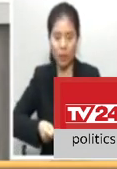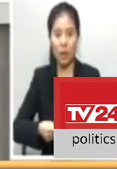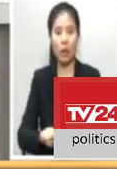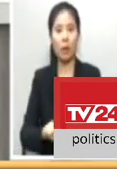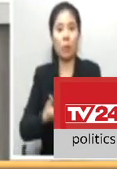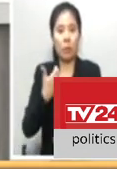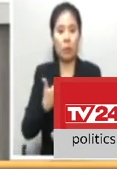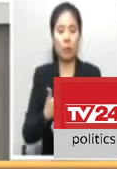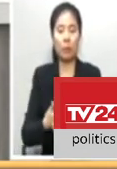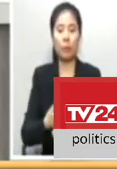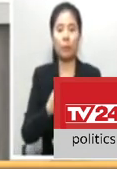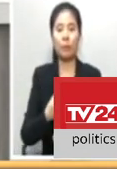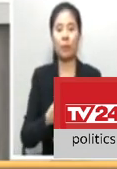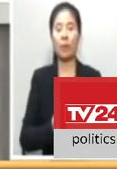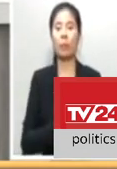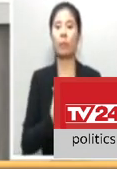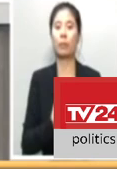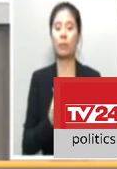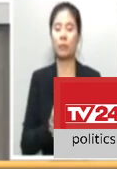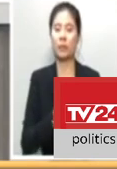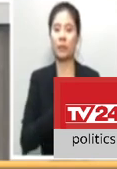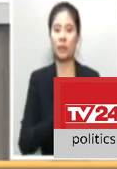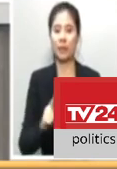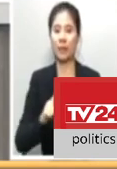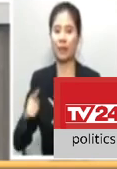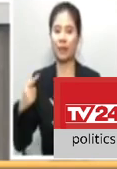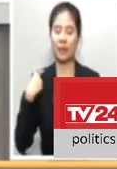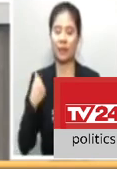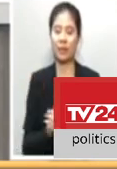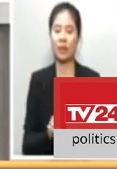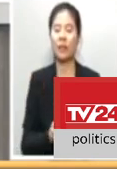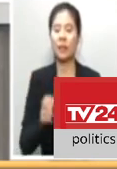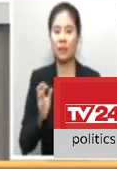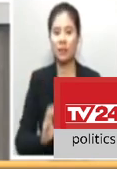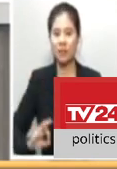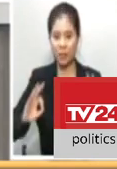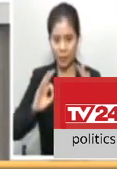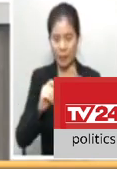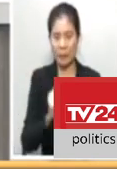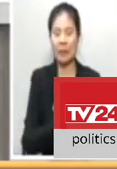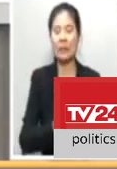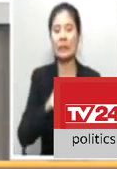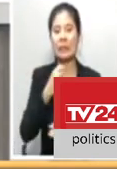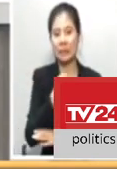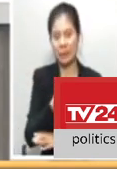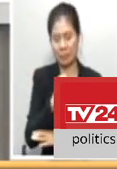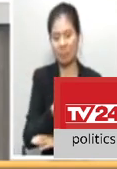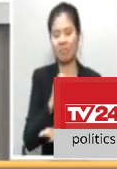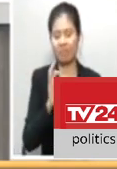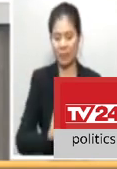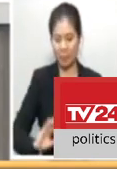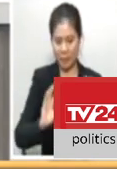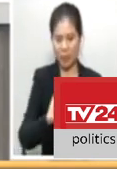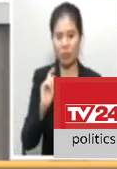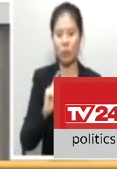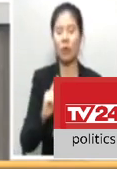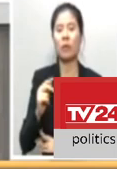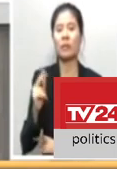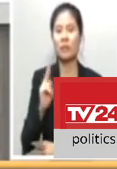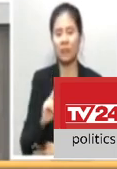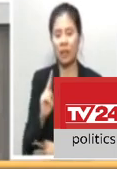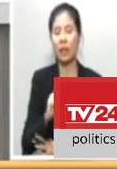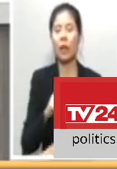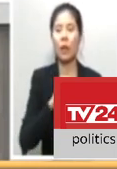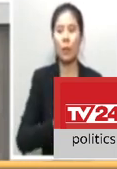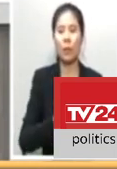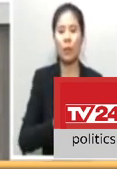หลายๆอย่างนะครับซึ่งในตามแผนงานเนี่ยที่มีความจำเป็นเนี่ยมีอยู่มา10รายการท่านครับท่านจะย่นระยะเว